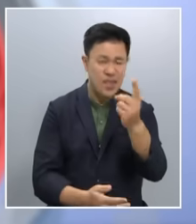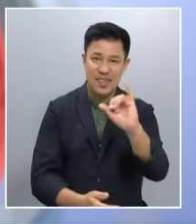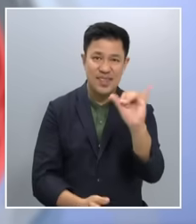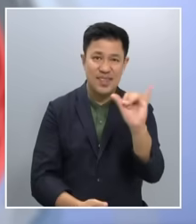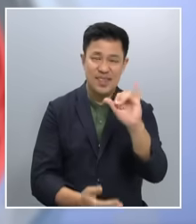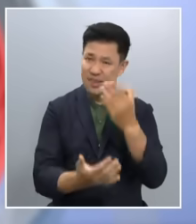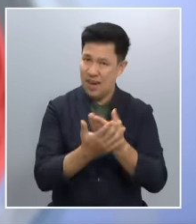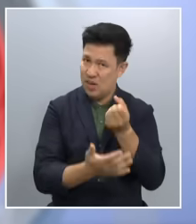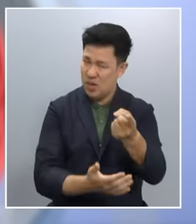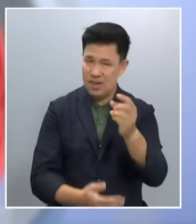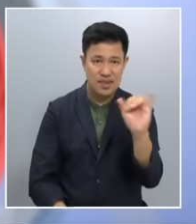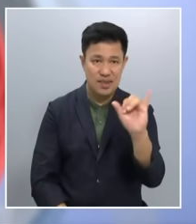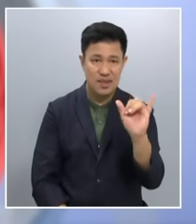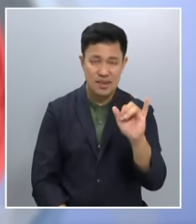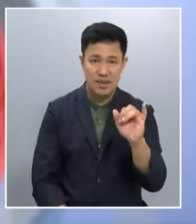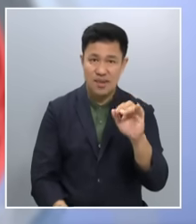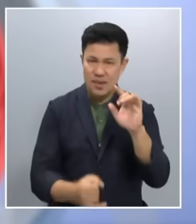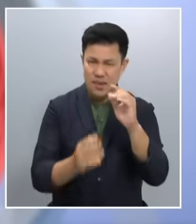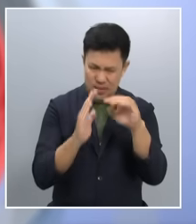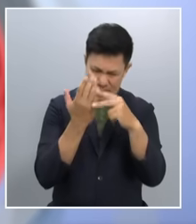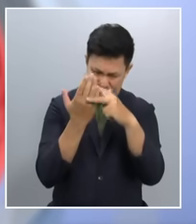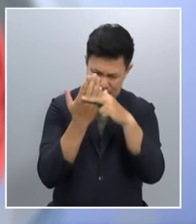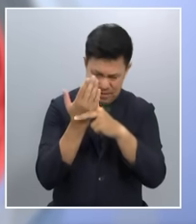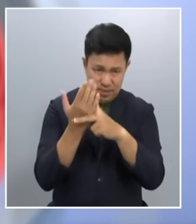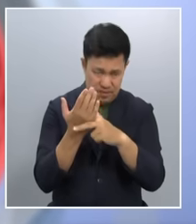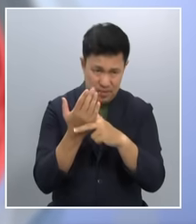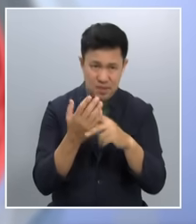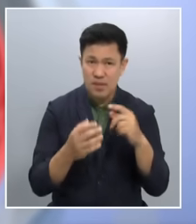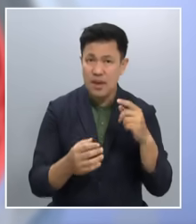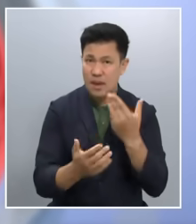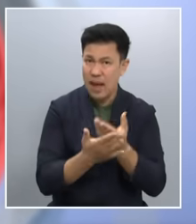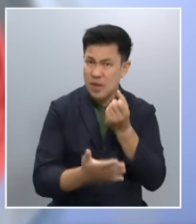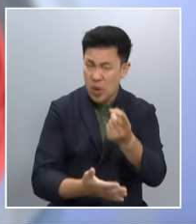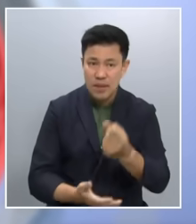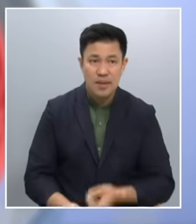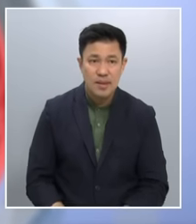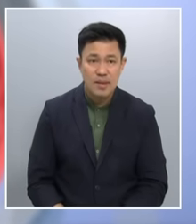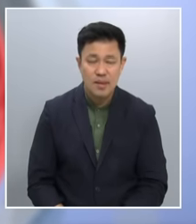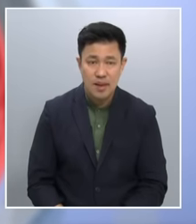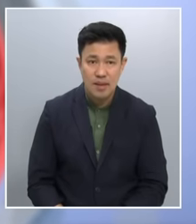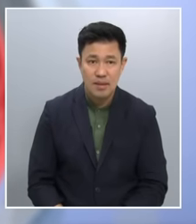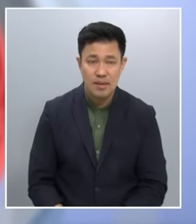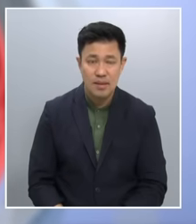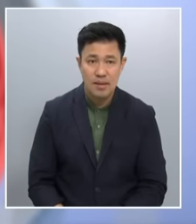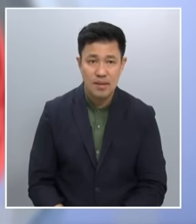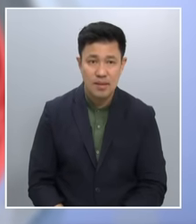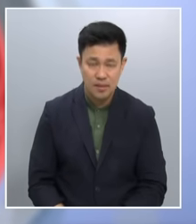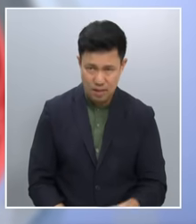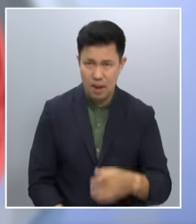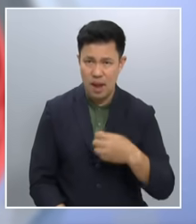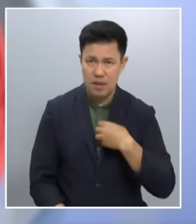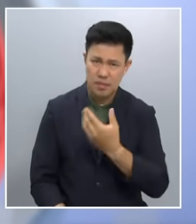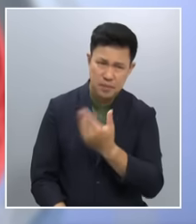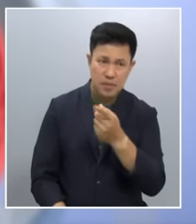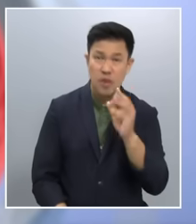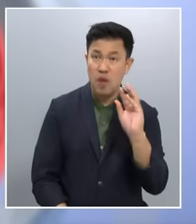เงินสด เอาเงินสดเอาท้ายเงินสดนิดนึงนะ ค่ะ ขอท้ายนิดนึงเมื่อกี้ขอ ขอโทษทีขอตอนท้าย อยากให้ได้ยินตอนที่คุณ